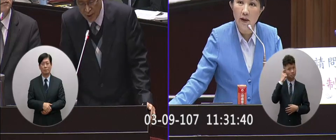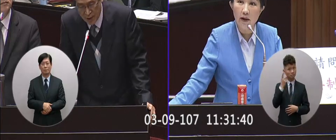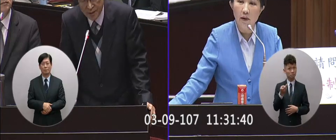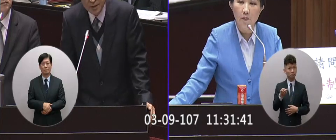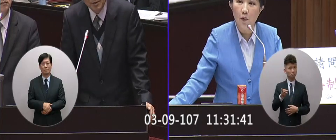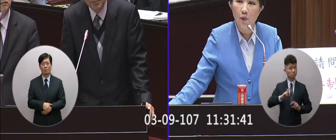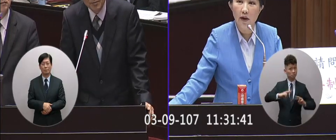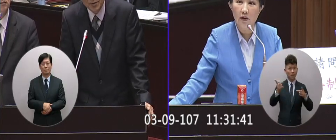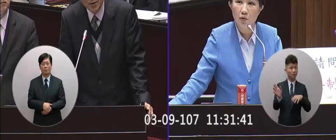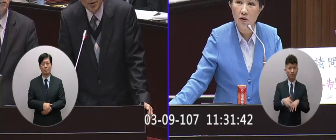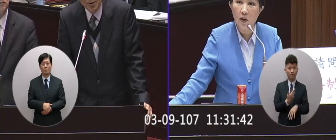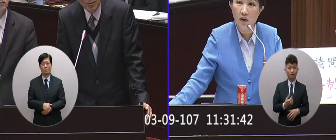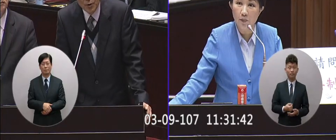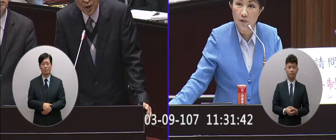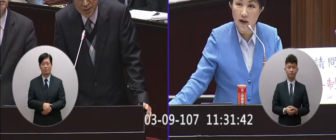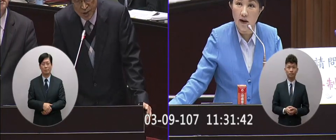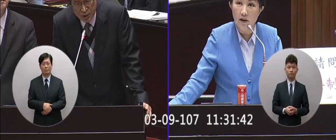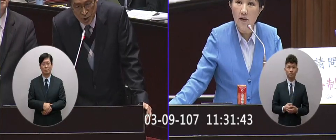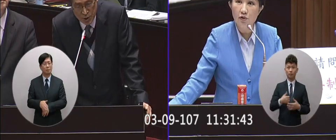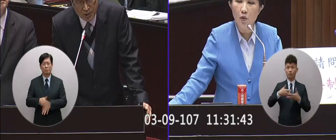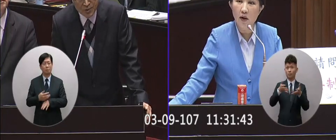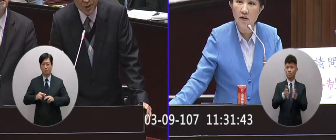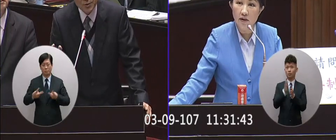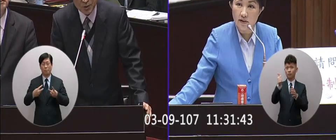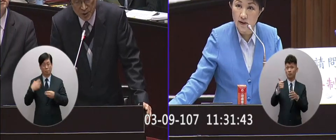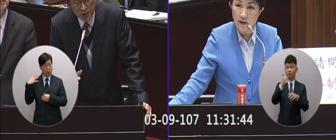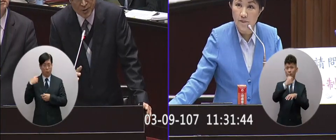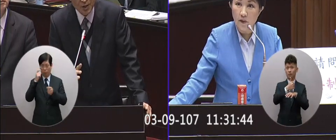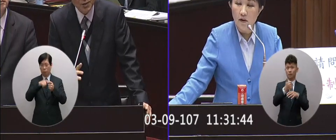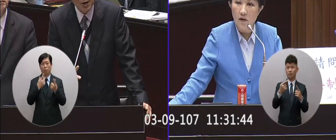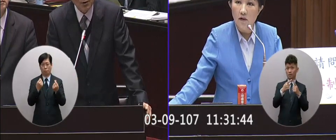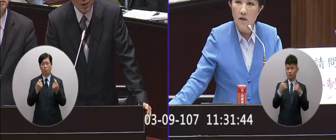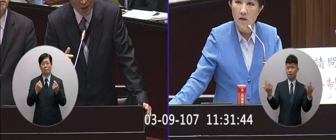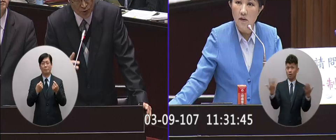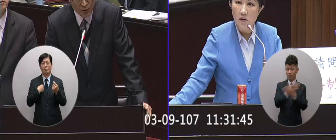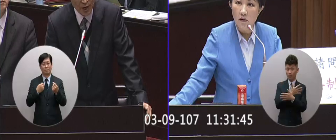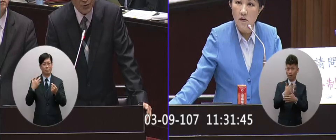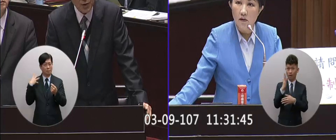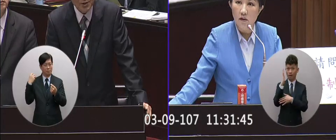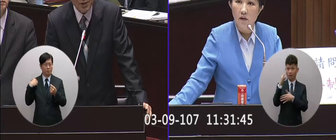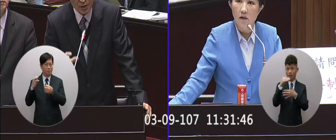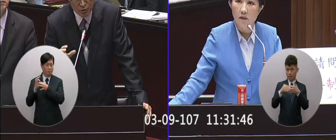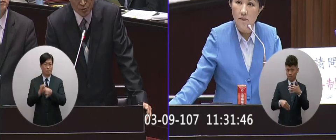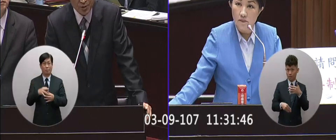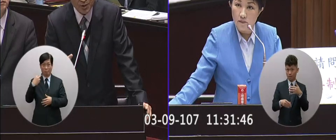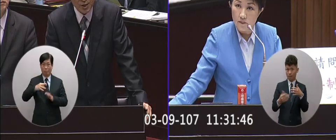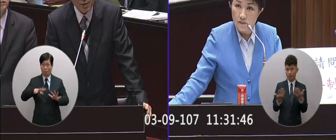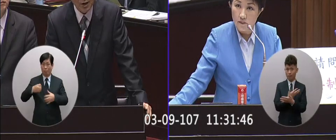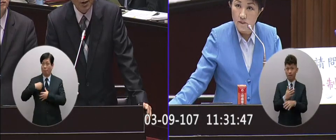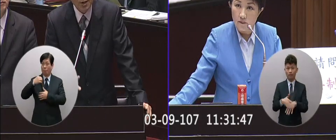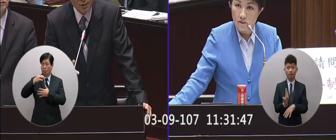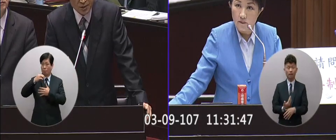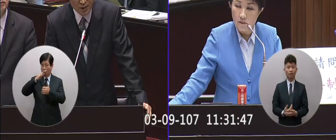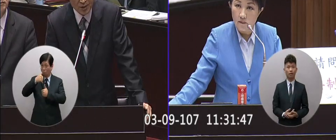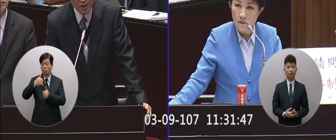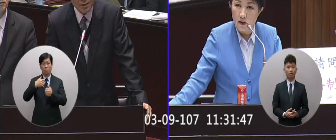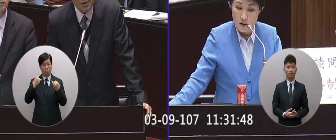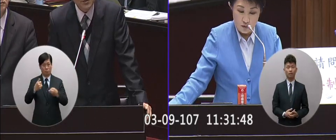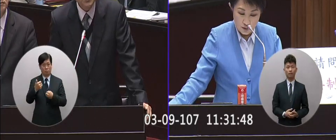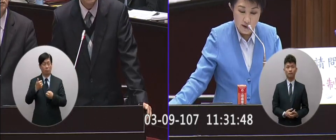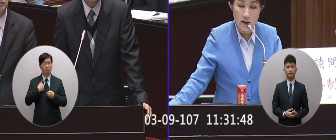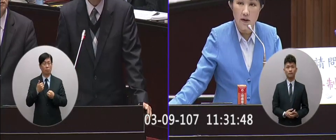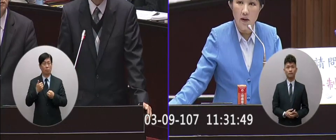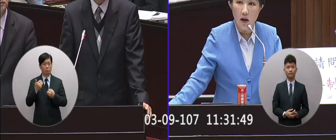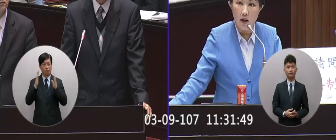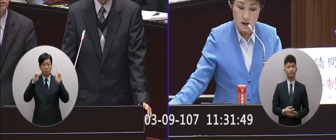改，不会就是换了部长就换了政策， 既定的政策会延续下去，而且现在募兵制的成效是正常